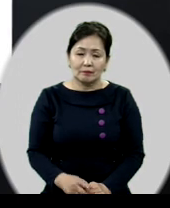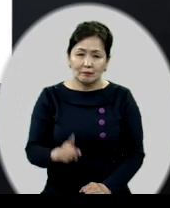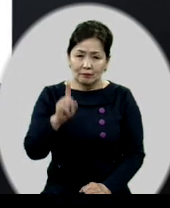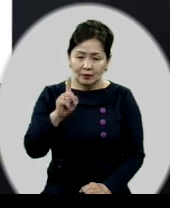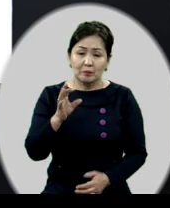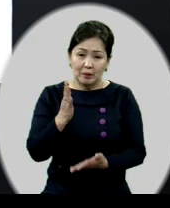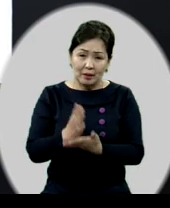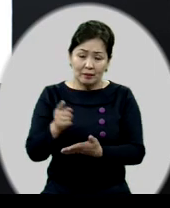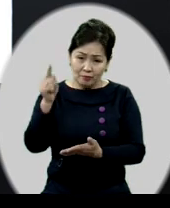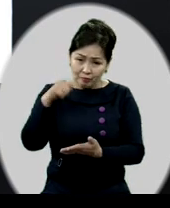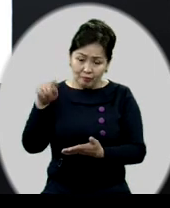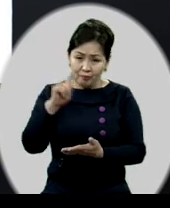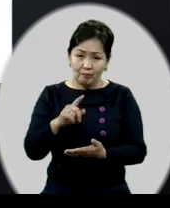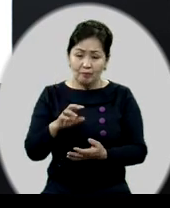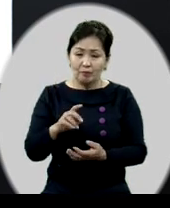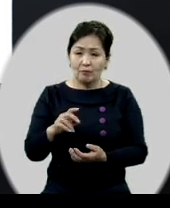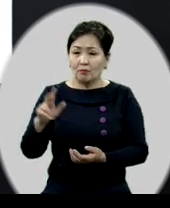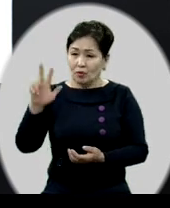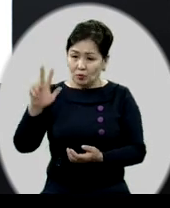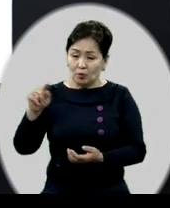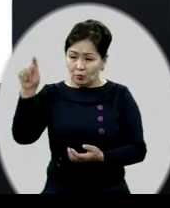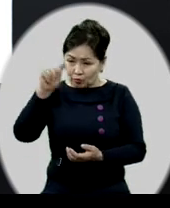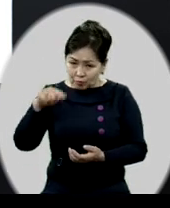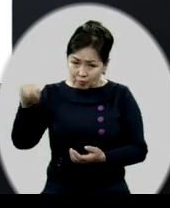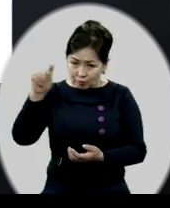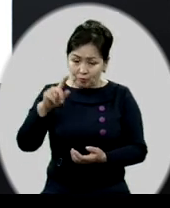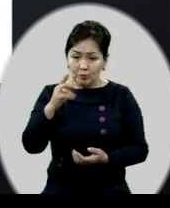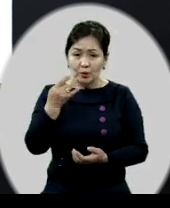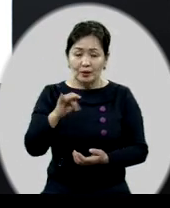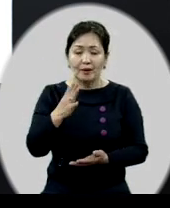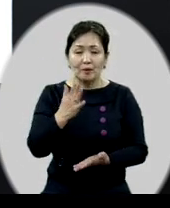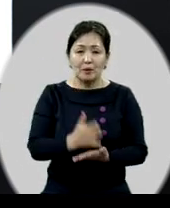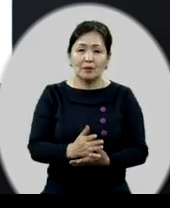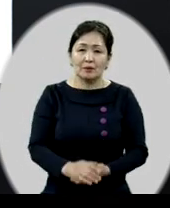Нэг байна. Мөн 3 дугаартай бутархай байна.